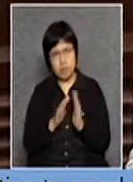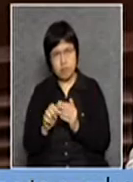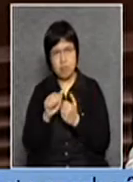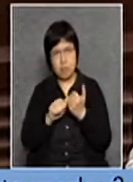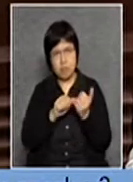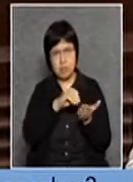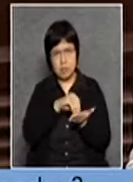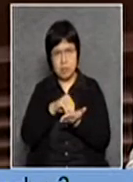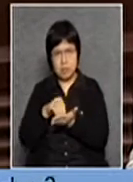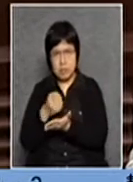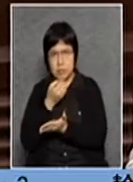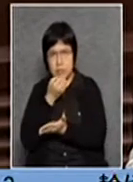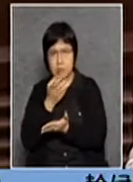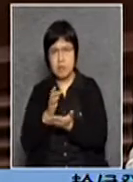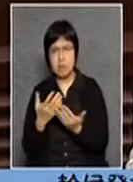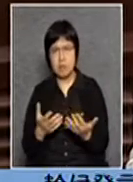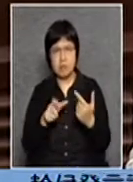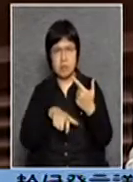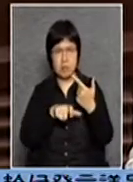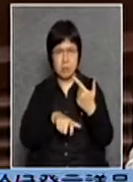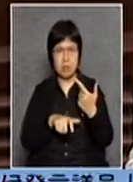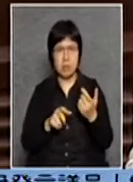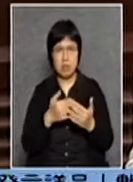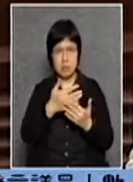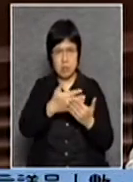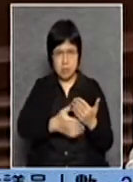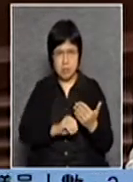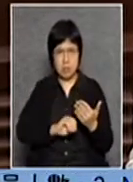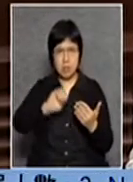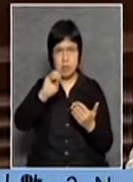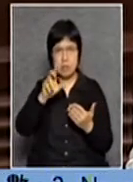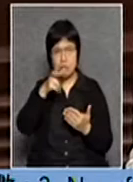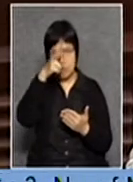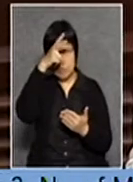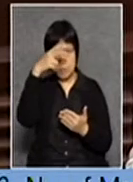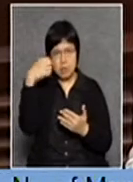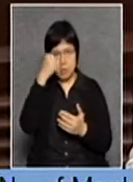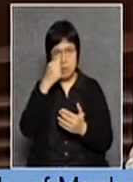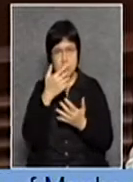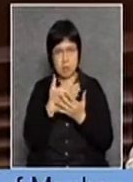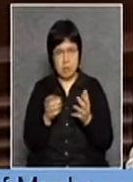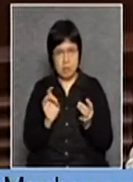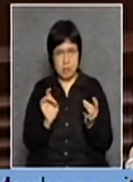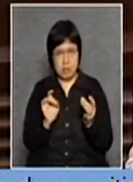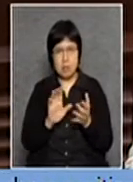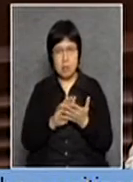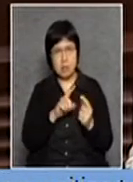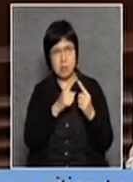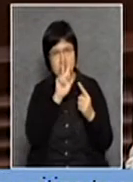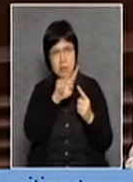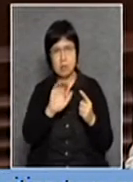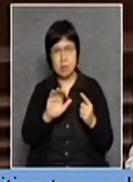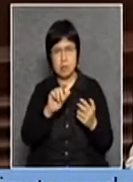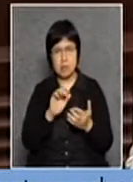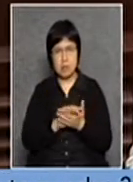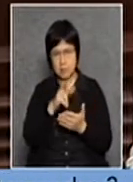議，包括在今年的8月將指引上載行政長官辦公室的網頁讓公眾查閱。政府當